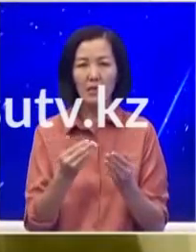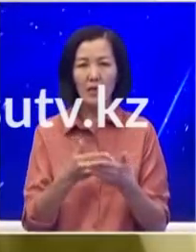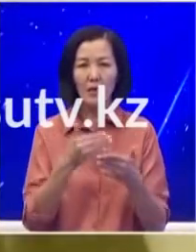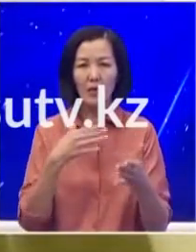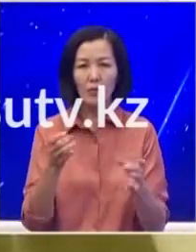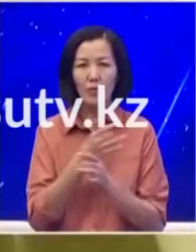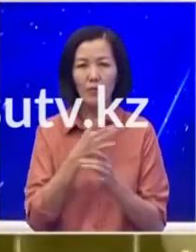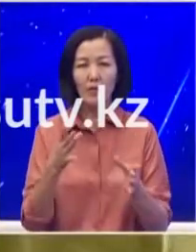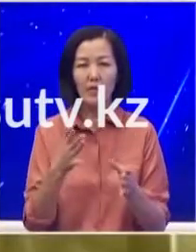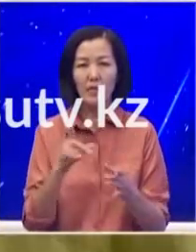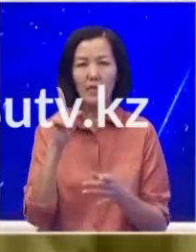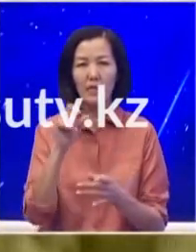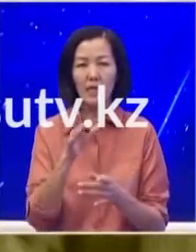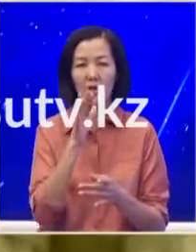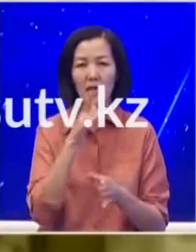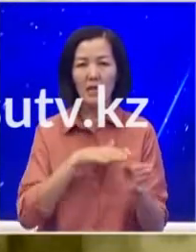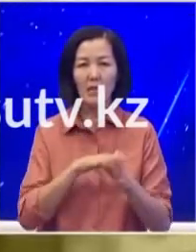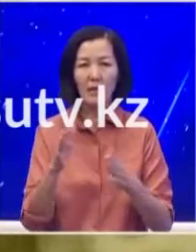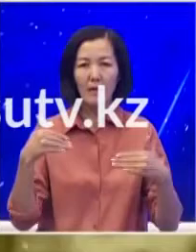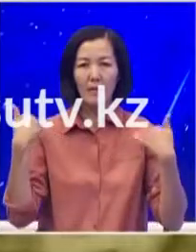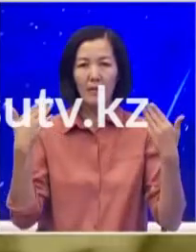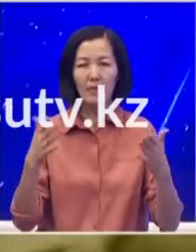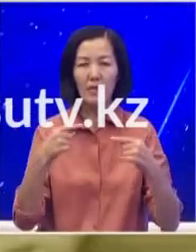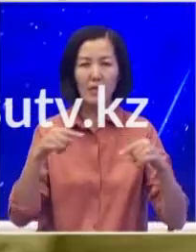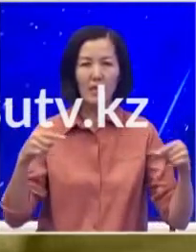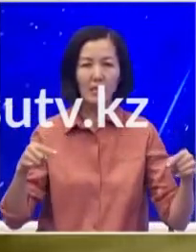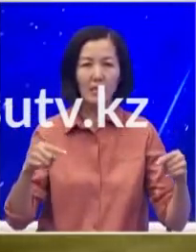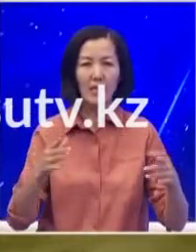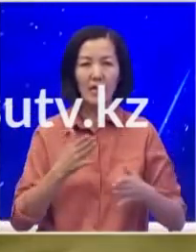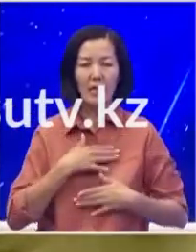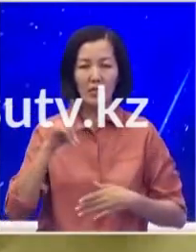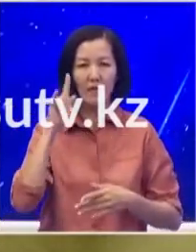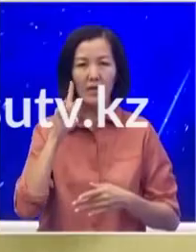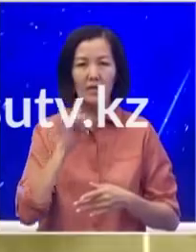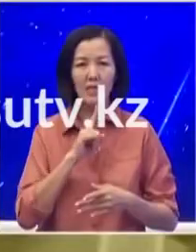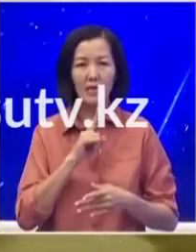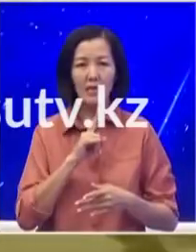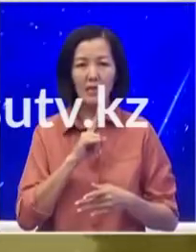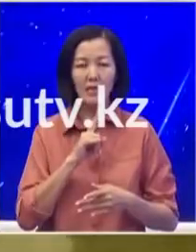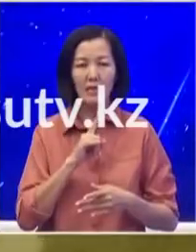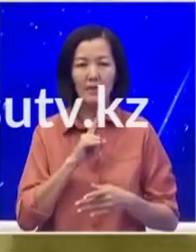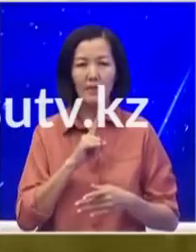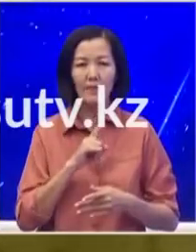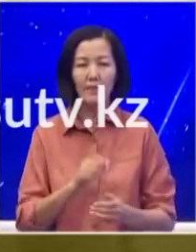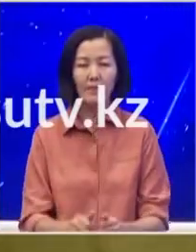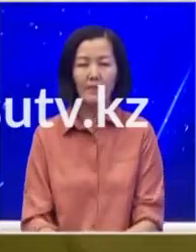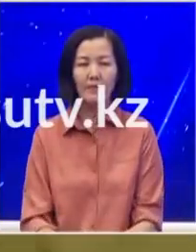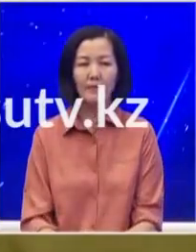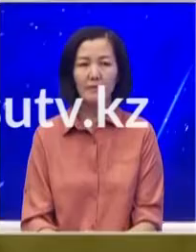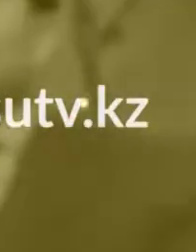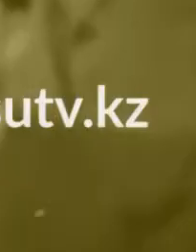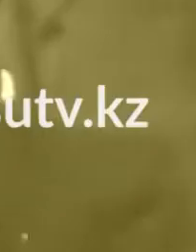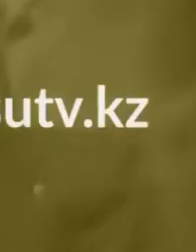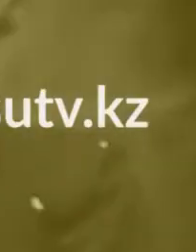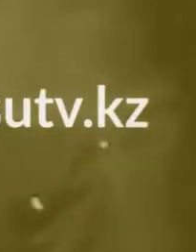праздника, столетний юбиляр принимает поздравления из самых разных уголков нашей страны и ряда стран зарубежья. Рустам Раубаев, Абзал